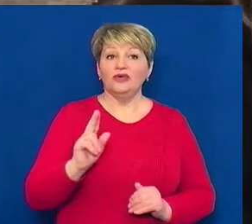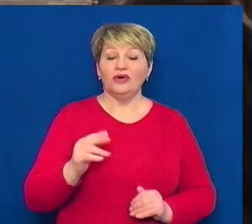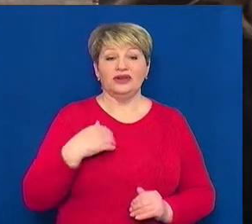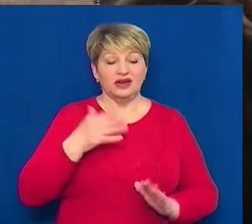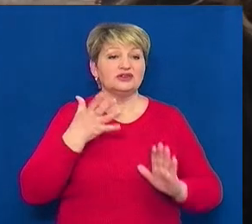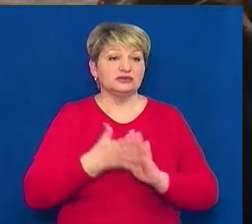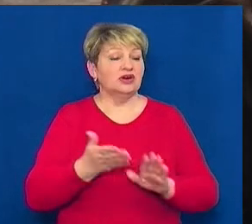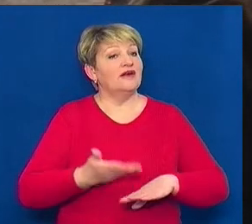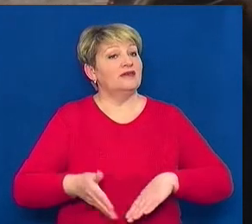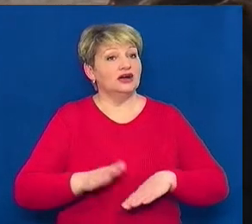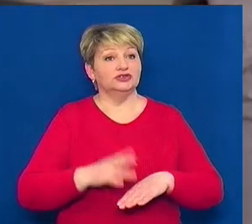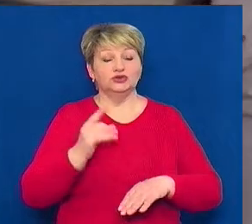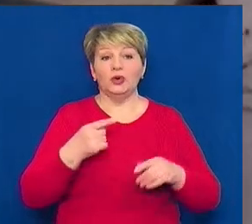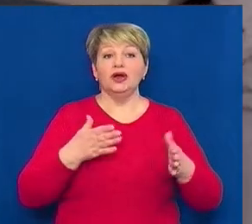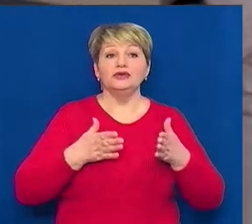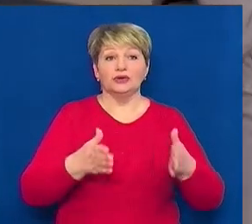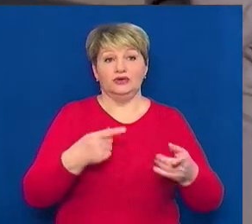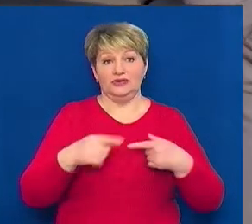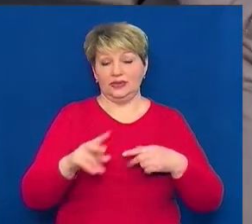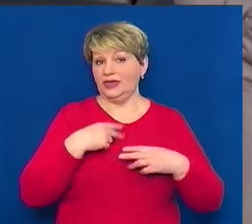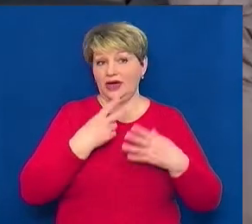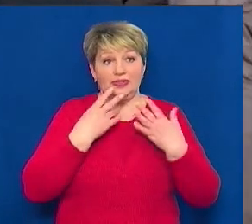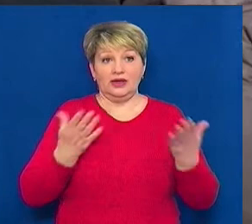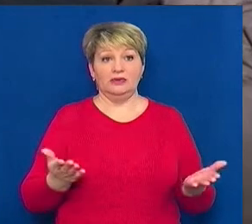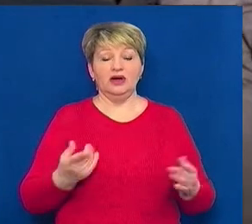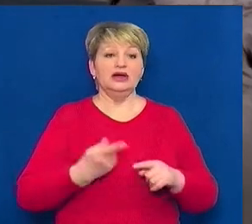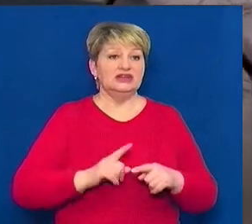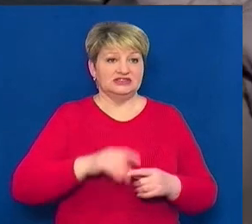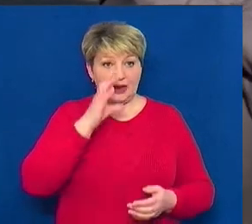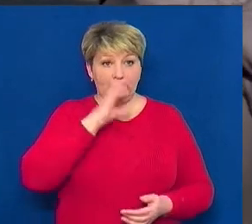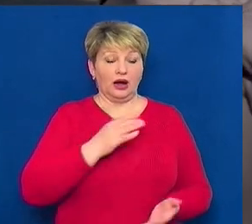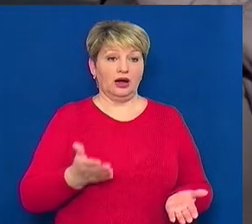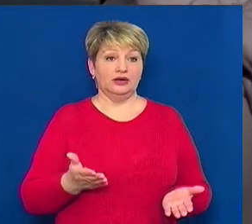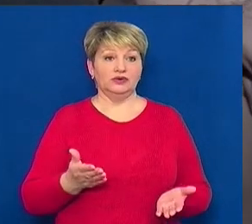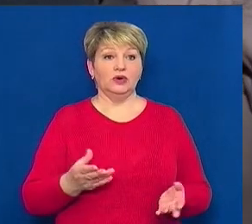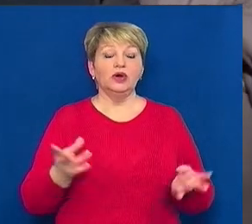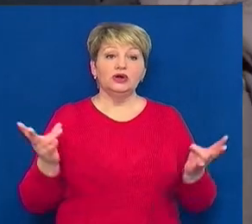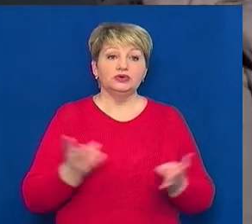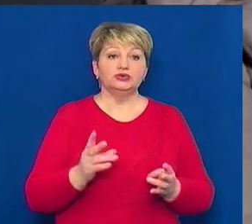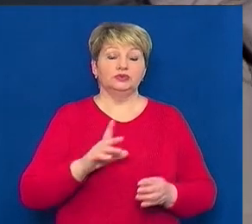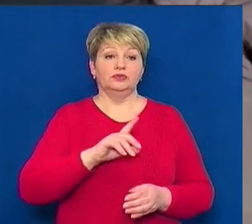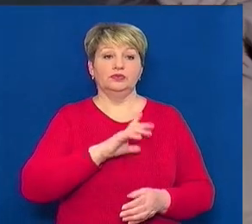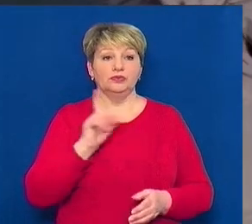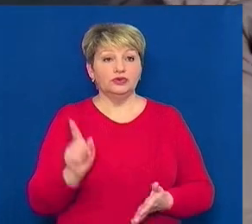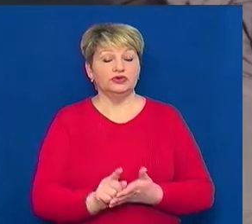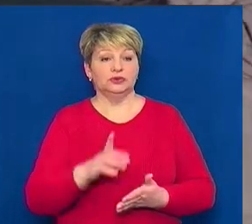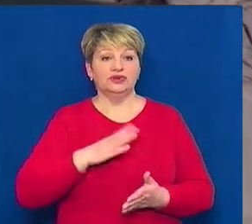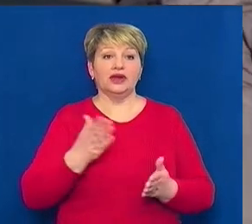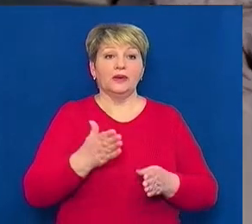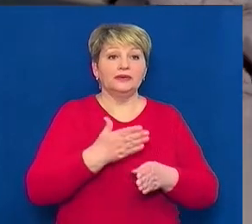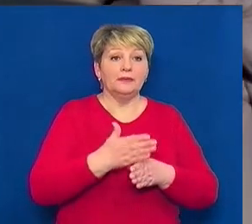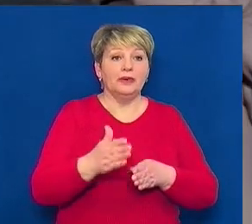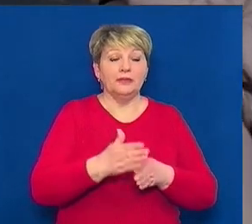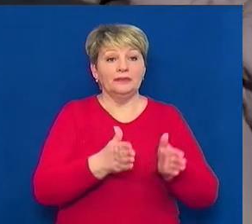але виходу іншого не бачу. Це дуже погано. Це повинно якось бути так, знаєте, послідовно,